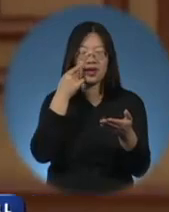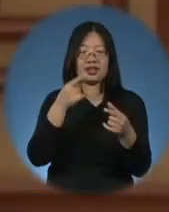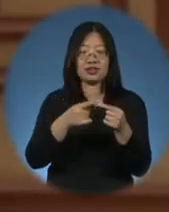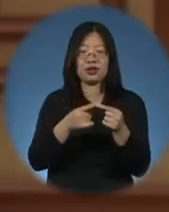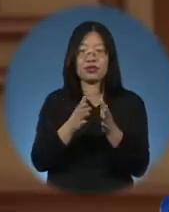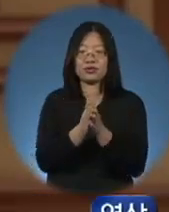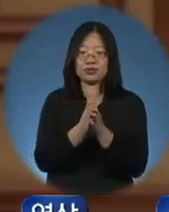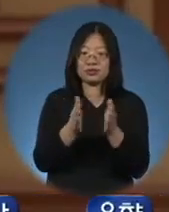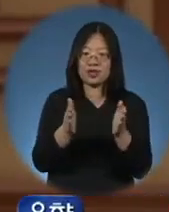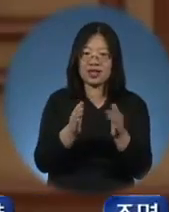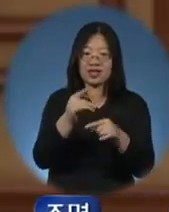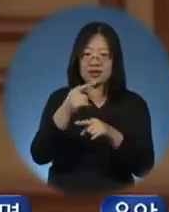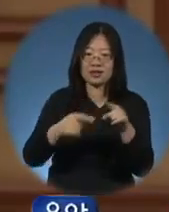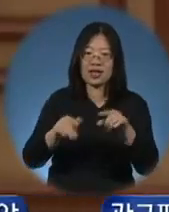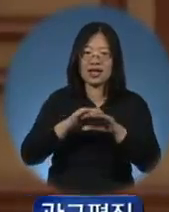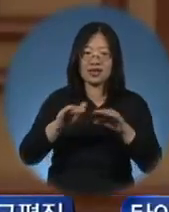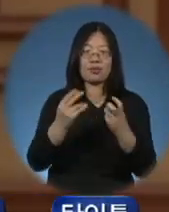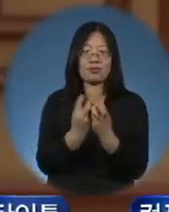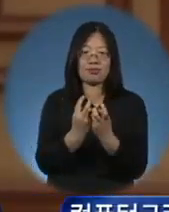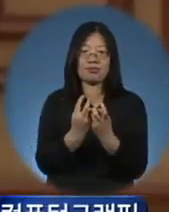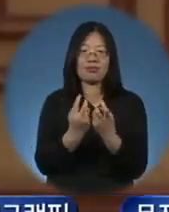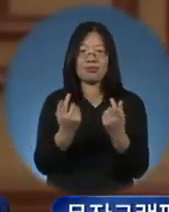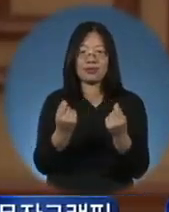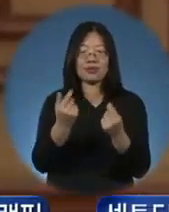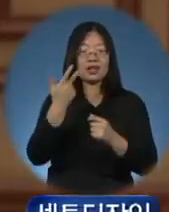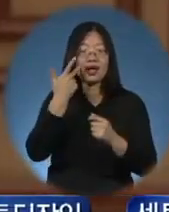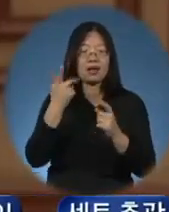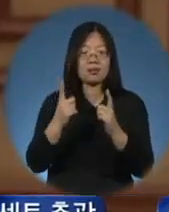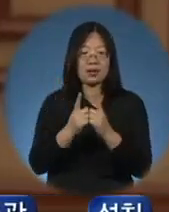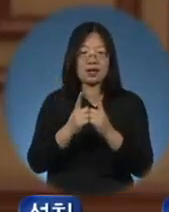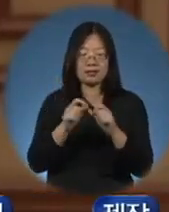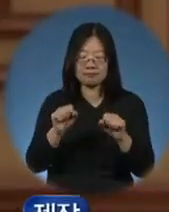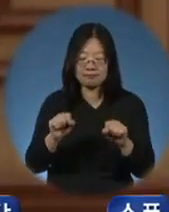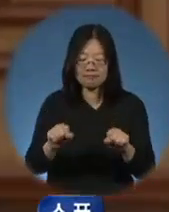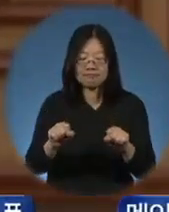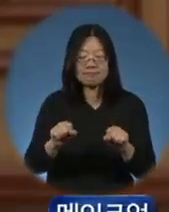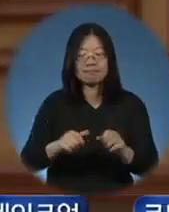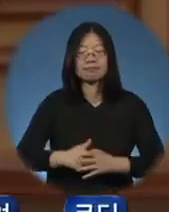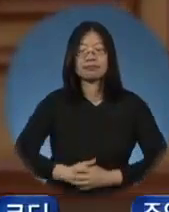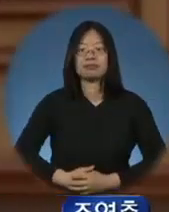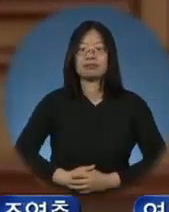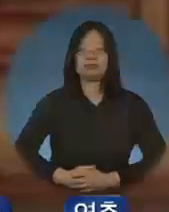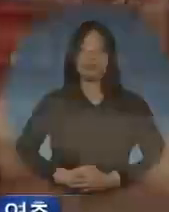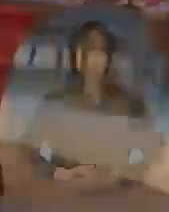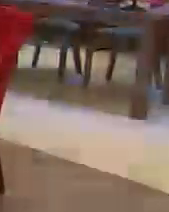첫 출발이고 절반의 해결이랍니다. 다음 시간에 다시 뵙죠. 안녕히 계십시오.